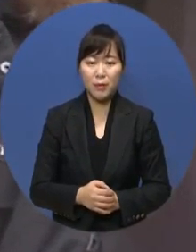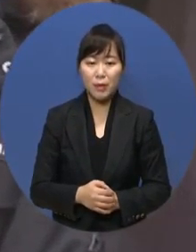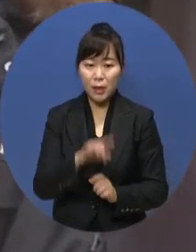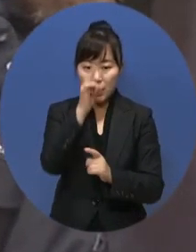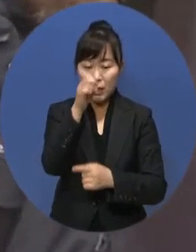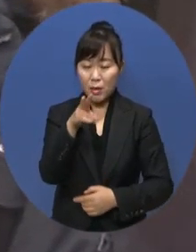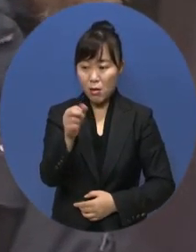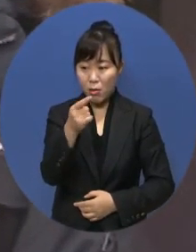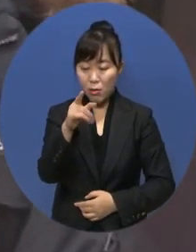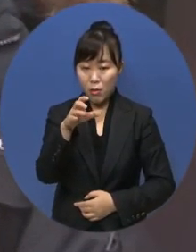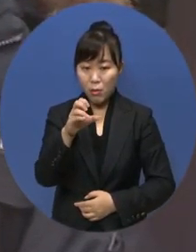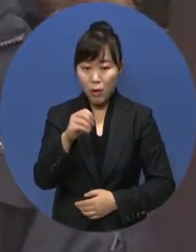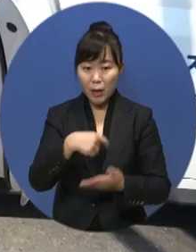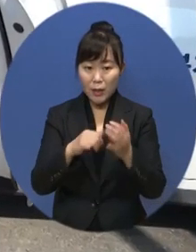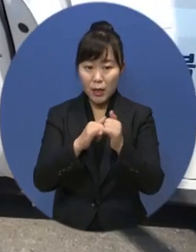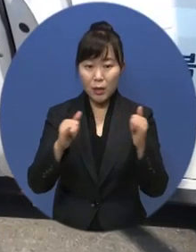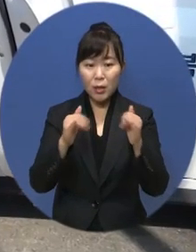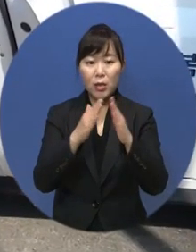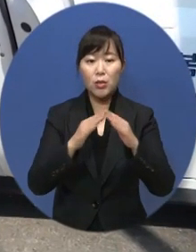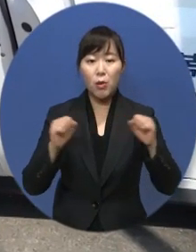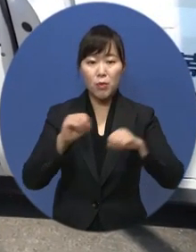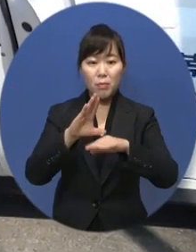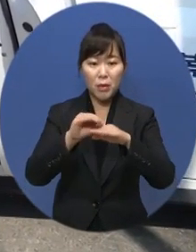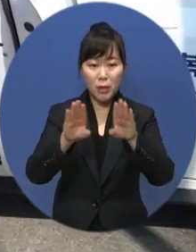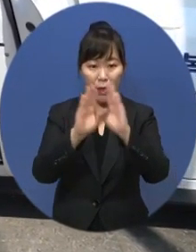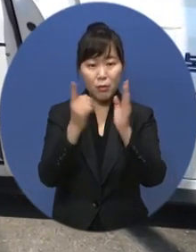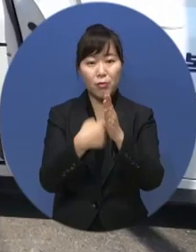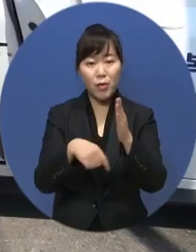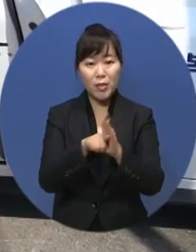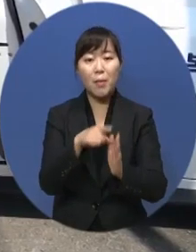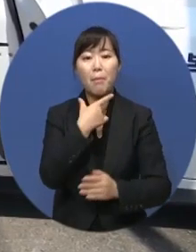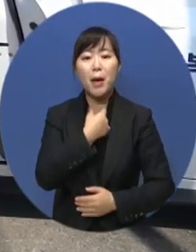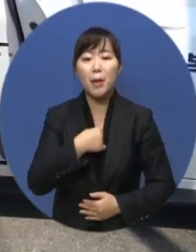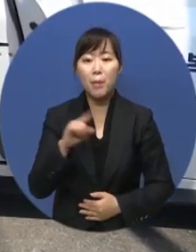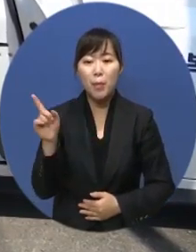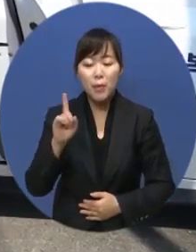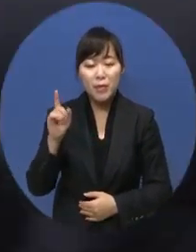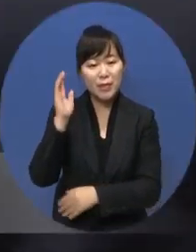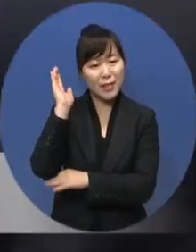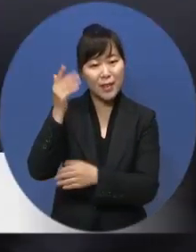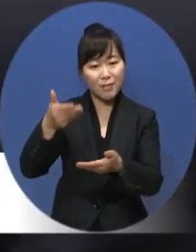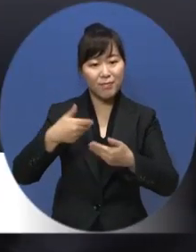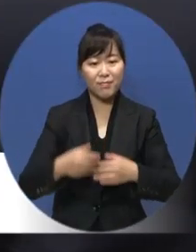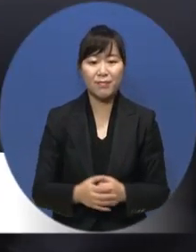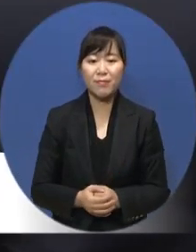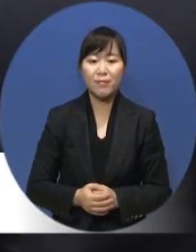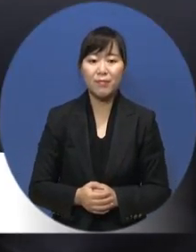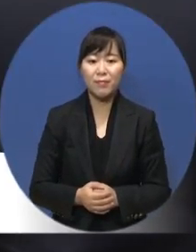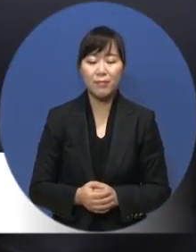이영광 기자는 복지TV 전북방송 개국을 위해 바라는 점을 말씀해 주었습니다.